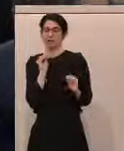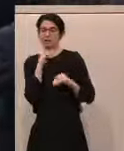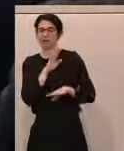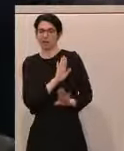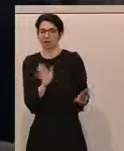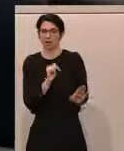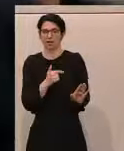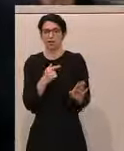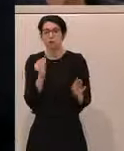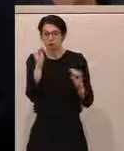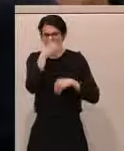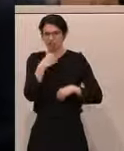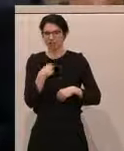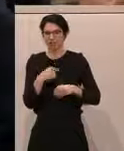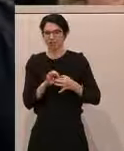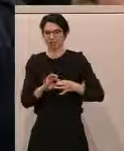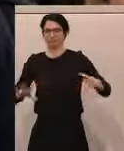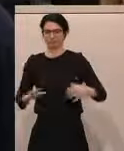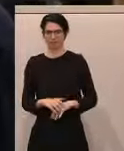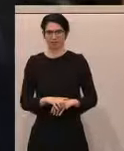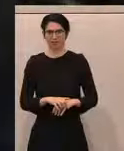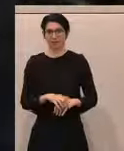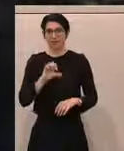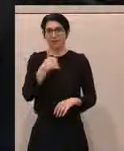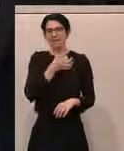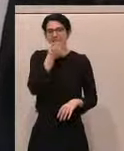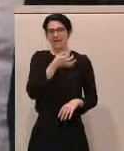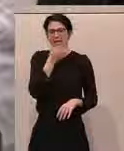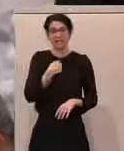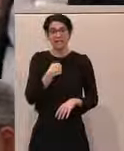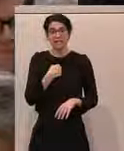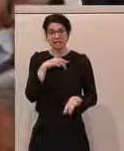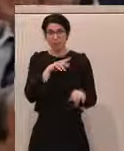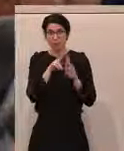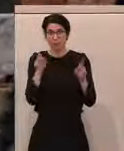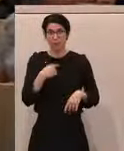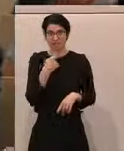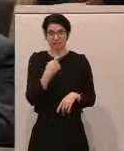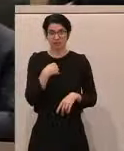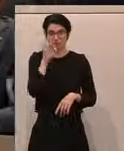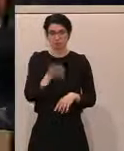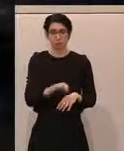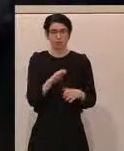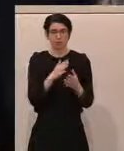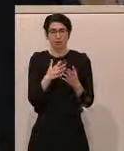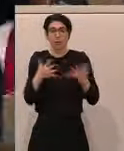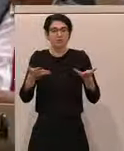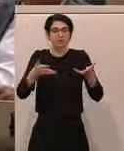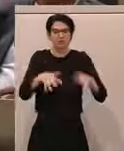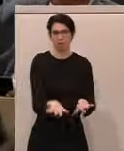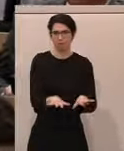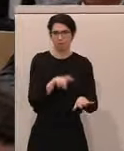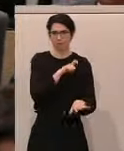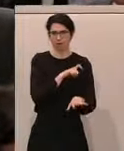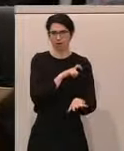abzuservieren. In meiner ersten Rede hier im Hohen Haus habe ich die FPÖ als die größten Verlierer gekennzeichnet. Heute wissen Sie,